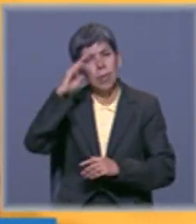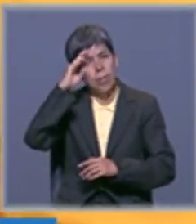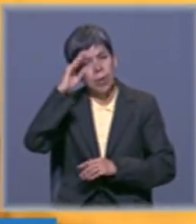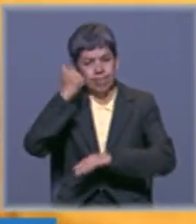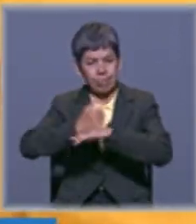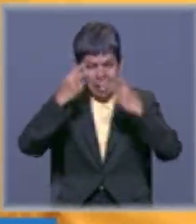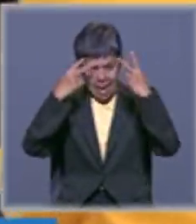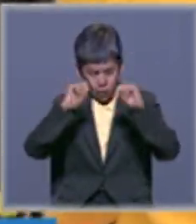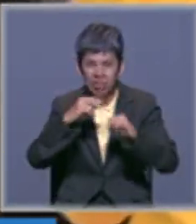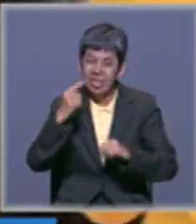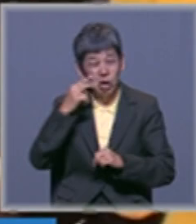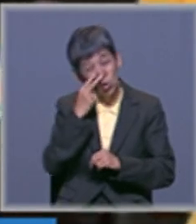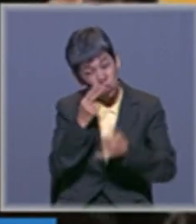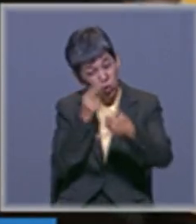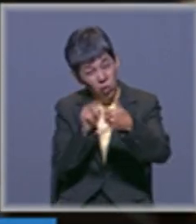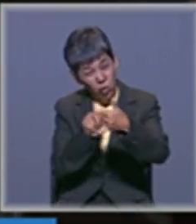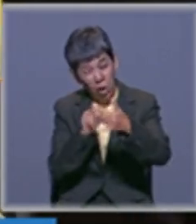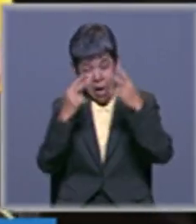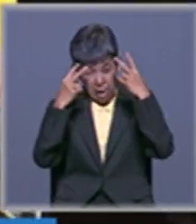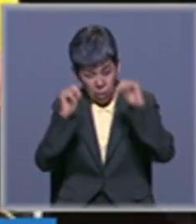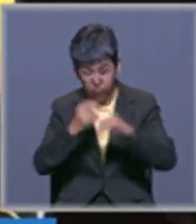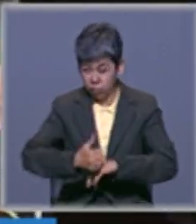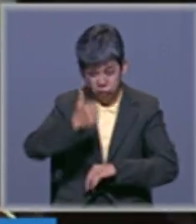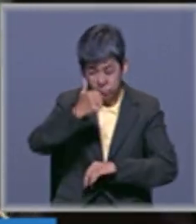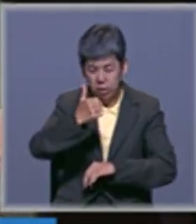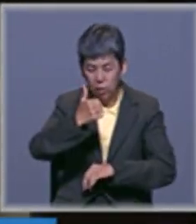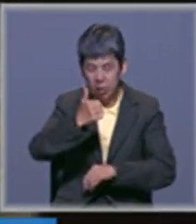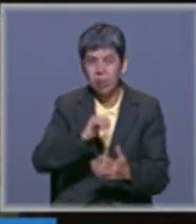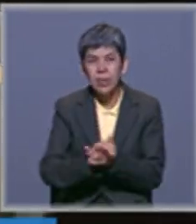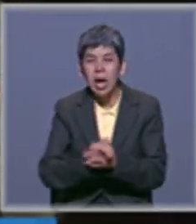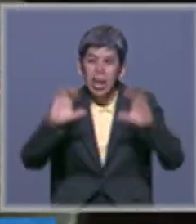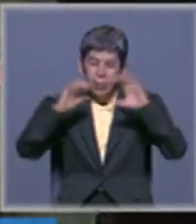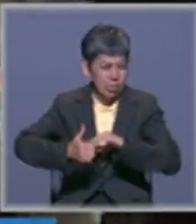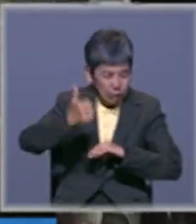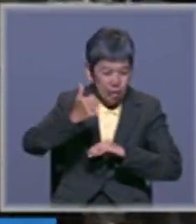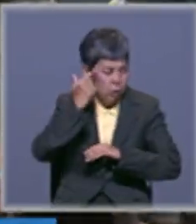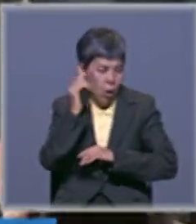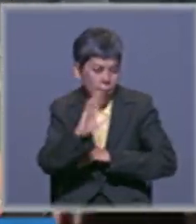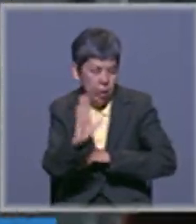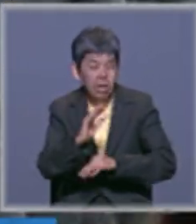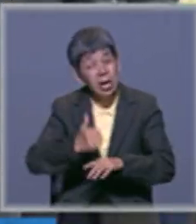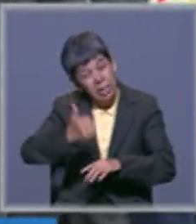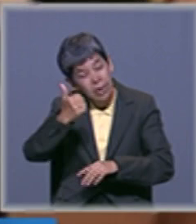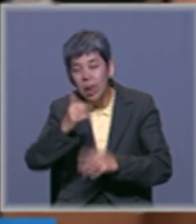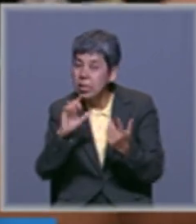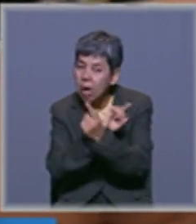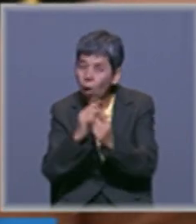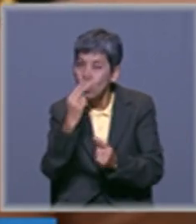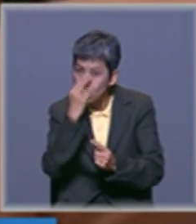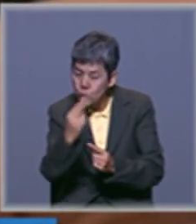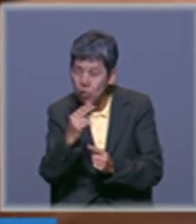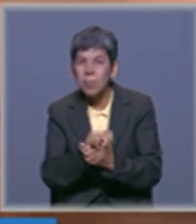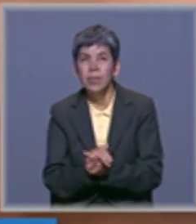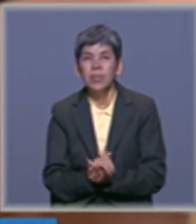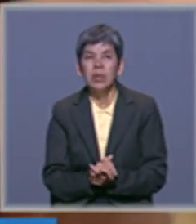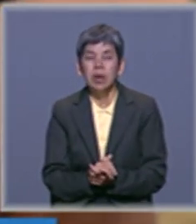ธ์นั้นอาจจะไม่ใช่นายกที่เก่งที่สุดนะครับอาจจะไม่ใช่รัฐบาลที่เก่งที่สุดนะครับเก่งหรือไม่ให้สังคมจับตาดูกันเอง